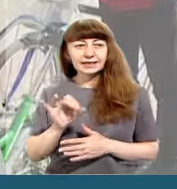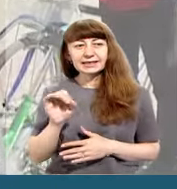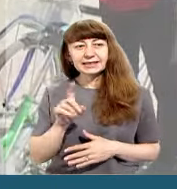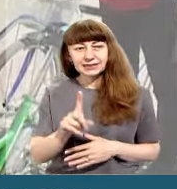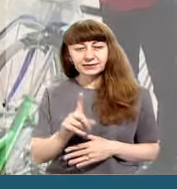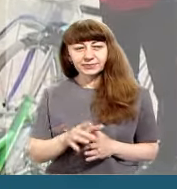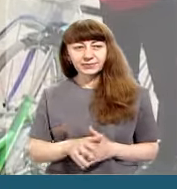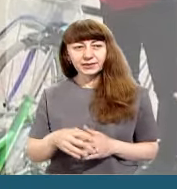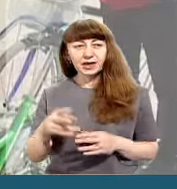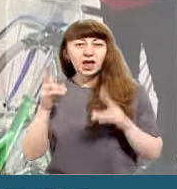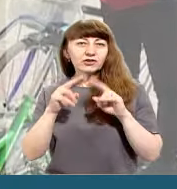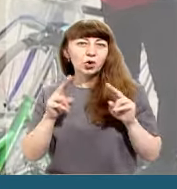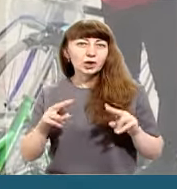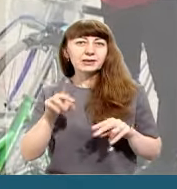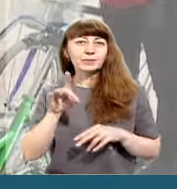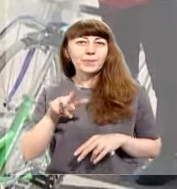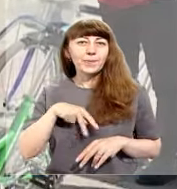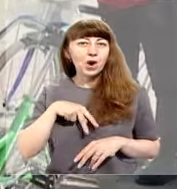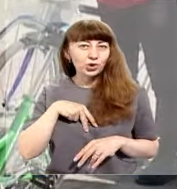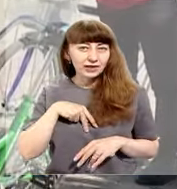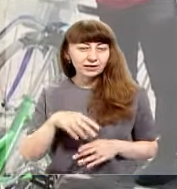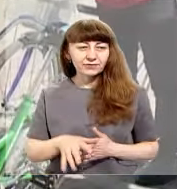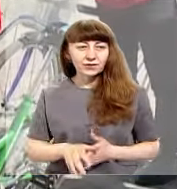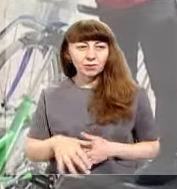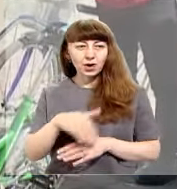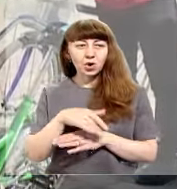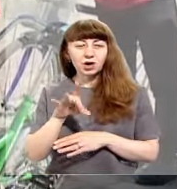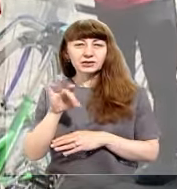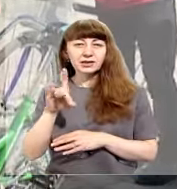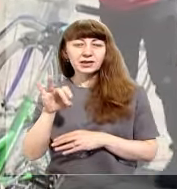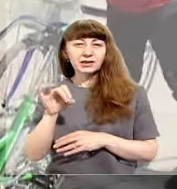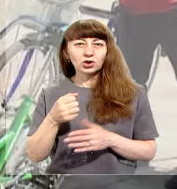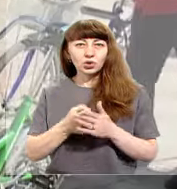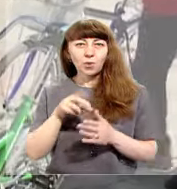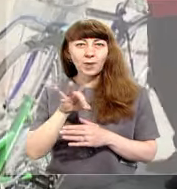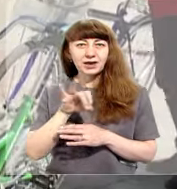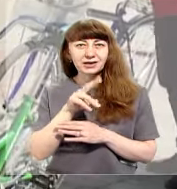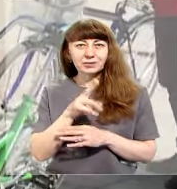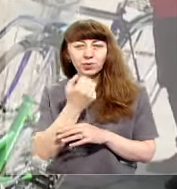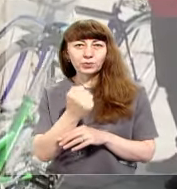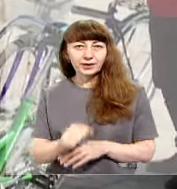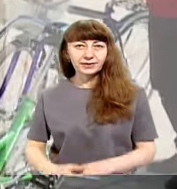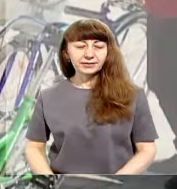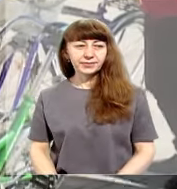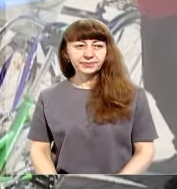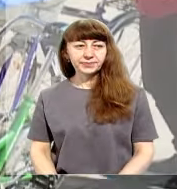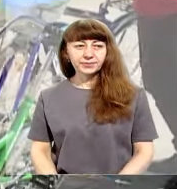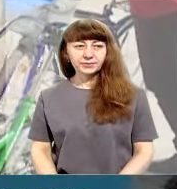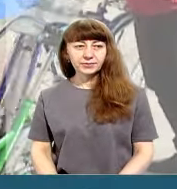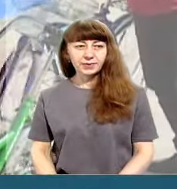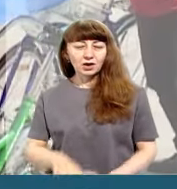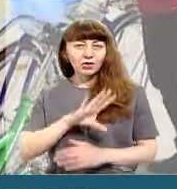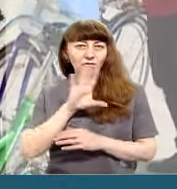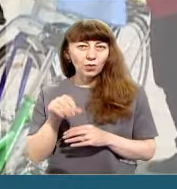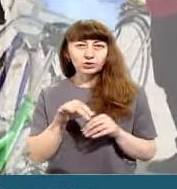из Дворца пионеров по улице Алтынсарина до Парка Победы. В целом, в